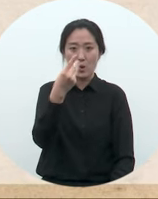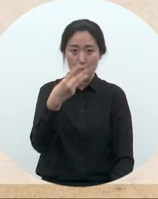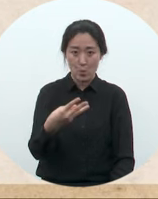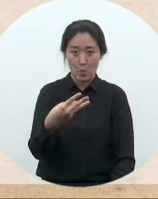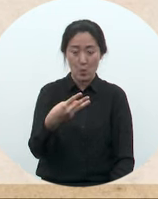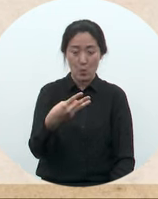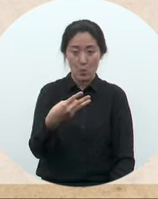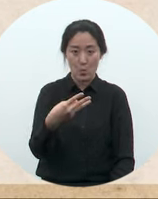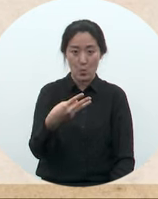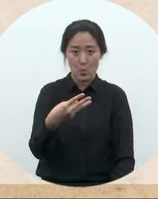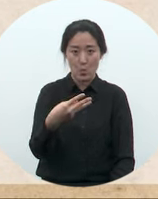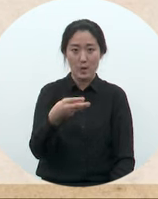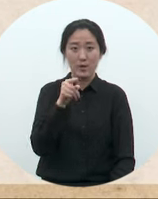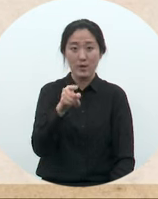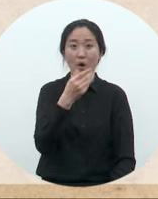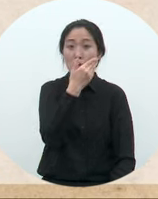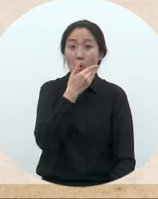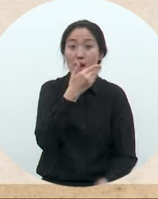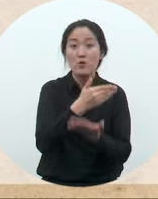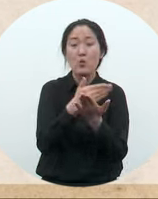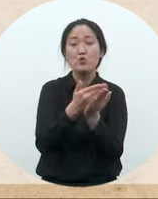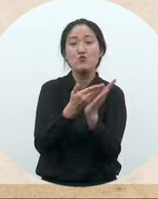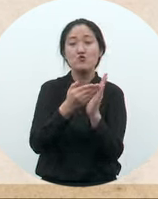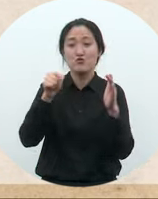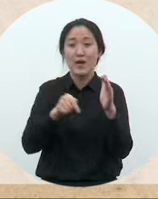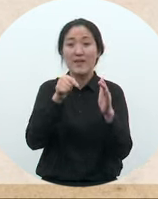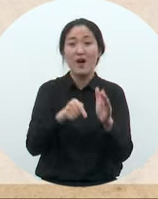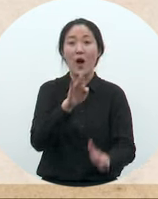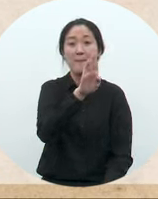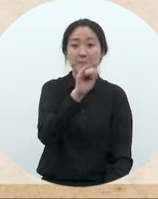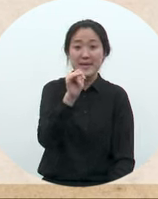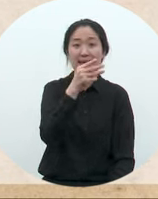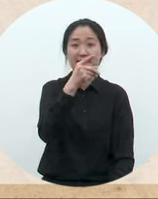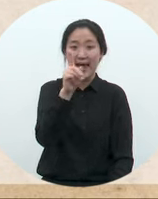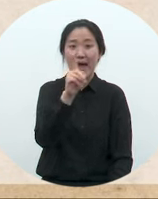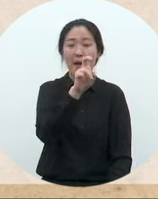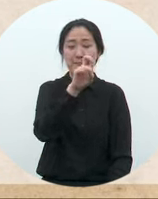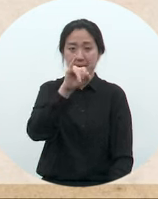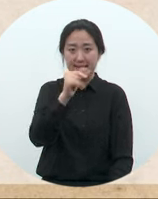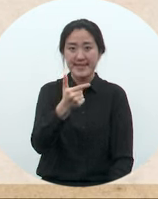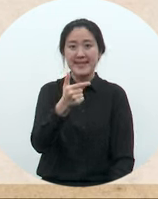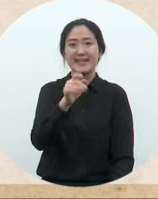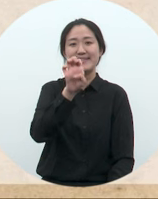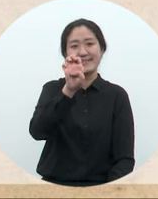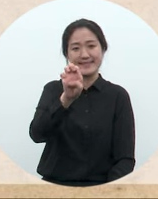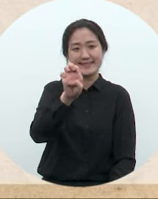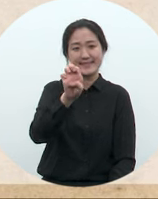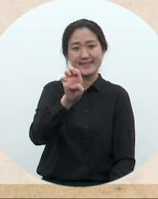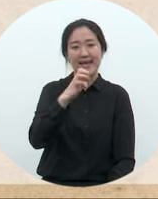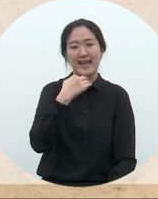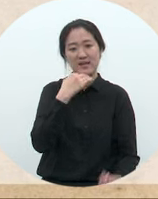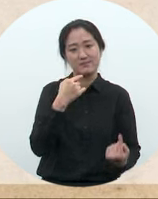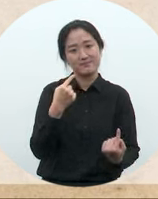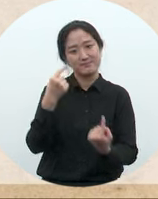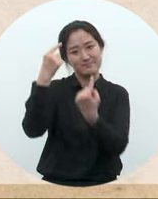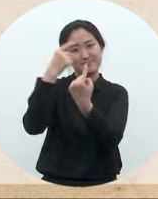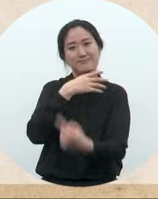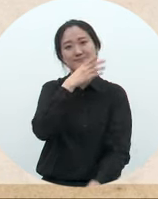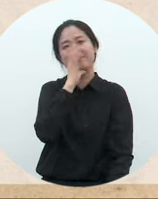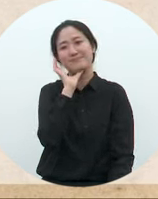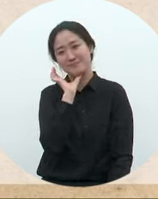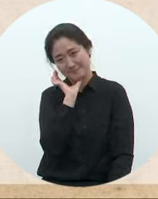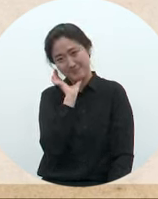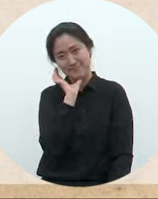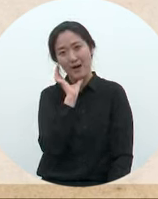토코페롤이라고 하는 성분들이 들어있습니다. 우리가 흔히들 비타민 E라고 얘기를 하는데 토코페롤 성분 같은 경우에는